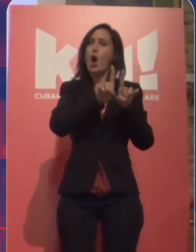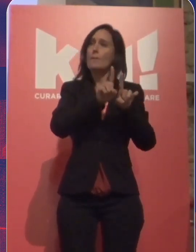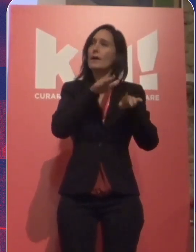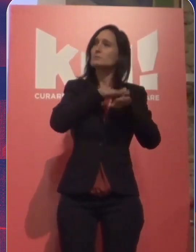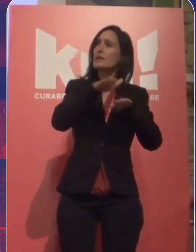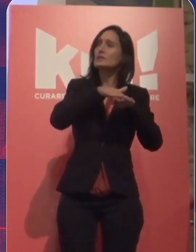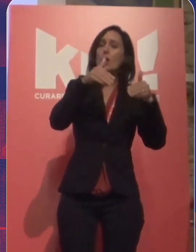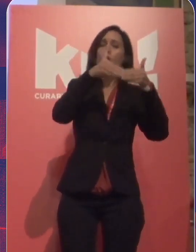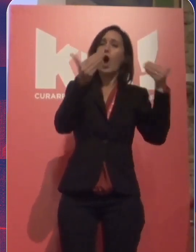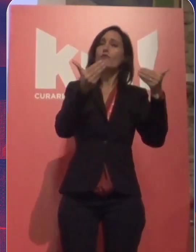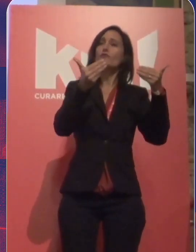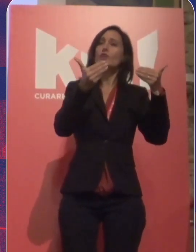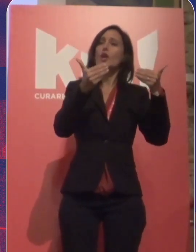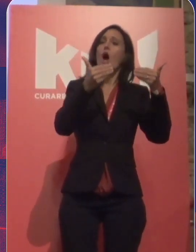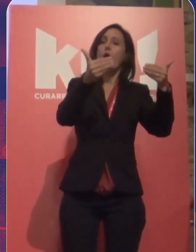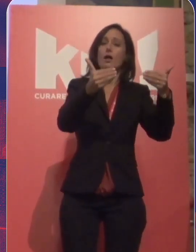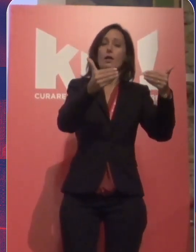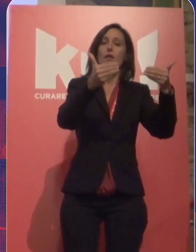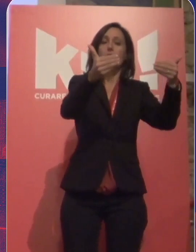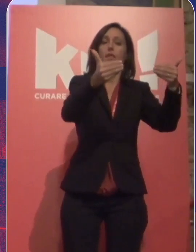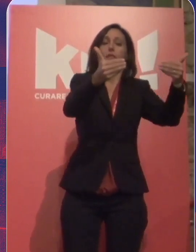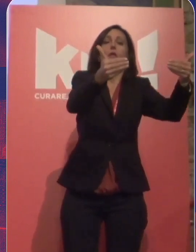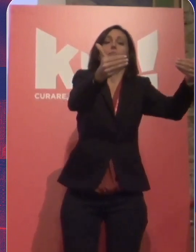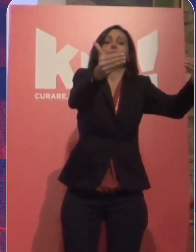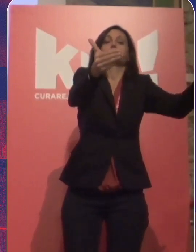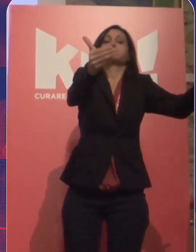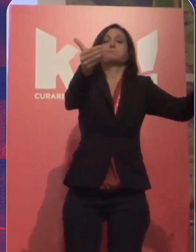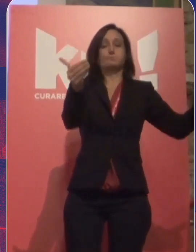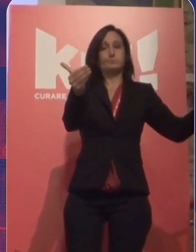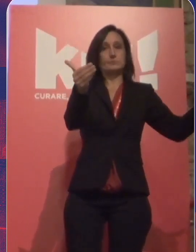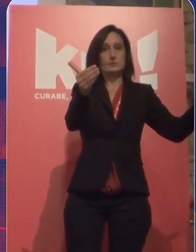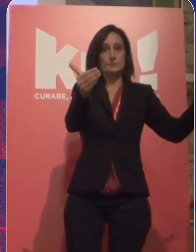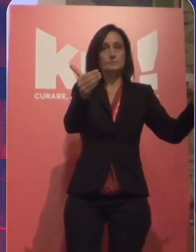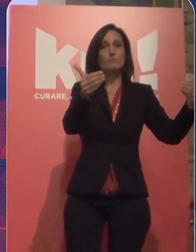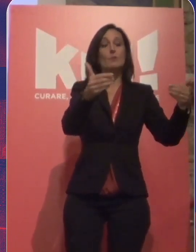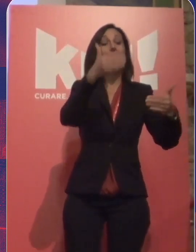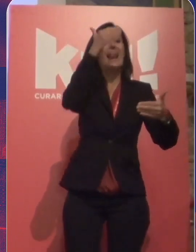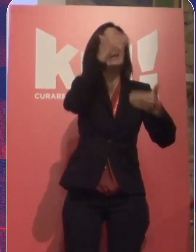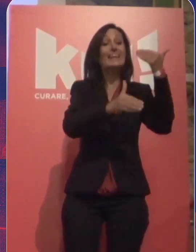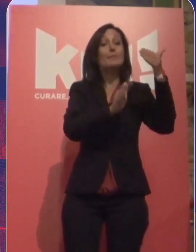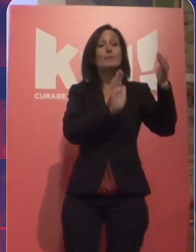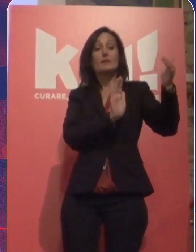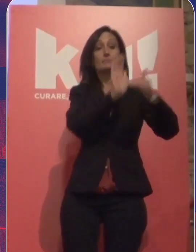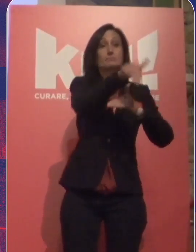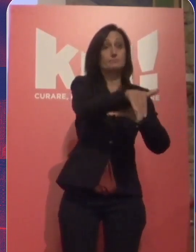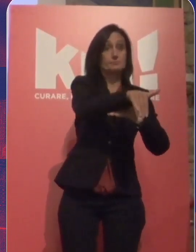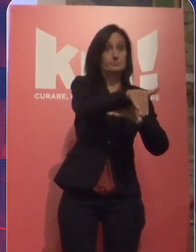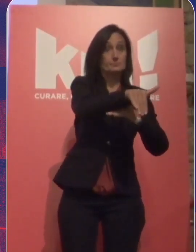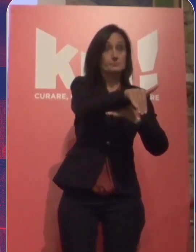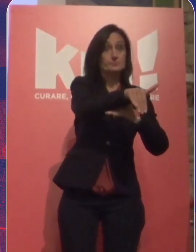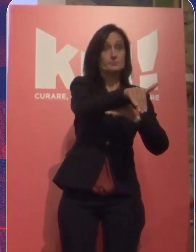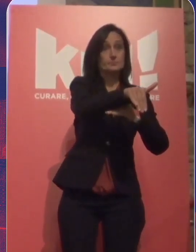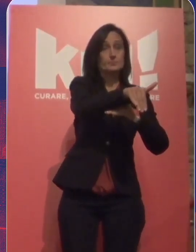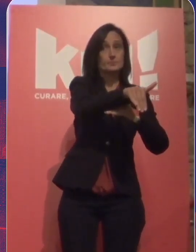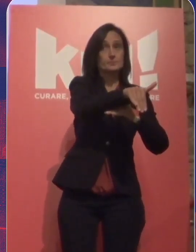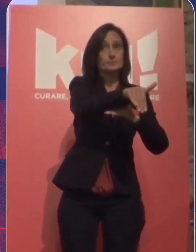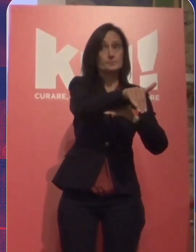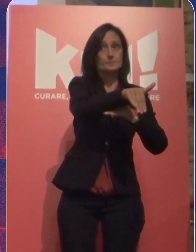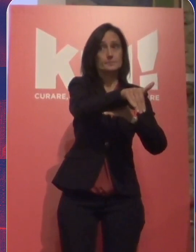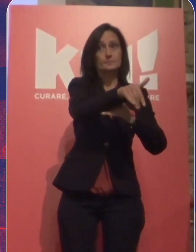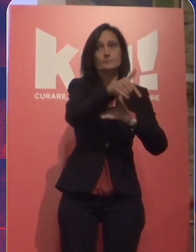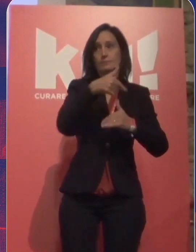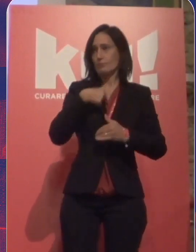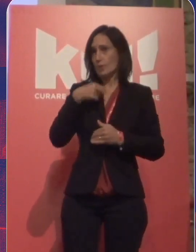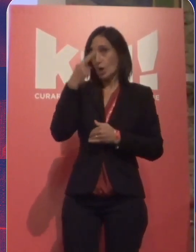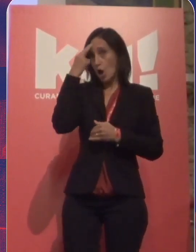di sconfinamento di oltrepassamento del limite ricordo sempre che noi in occidente